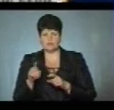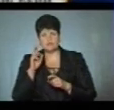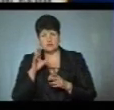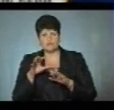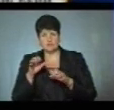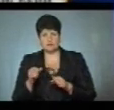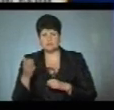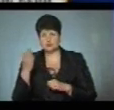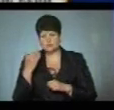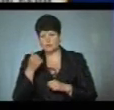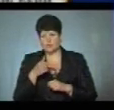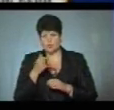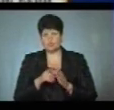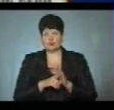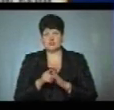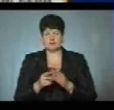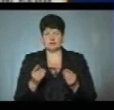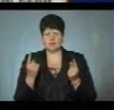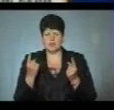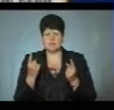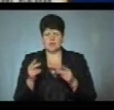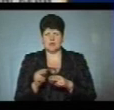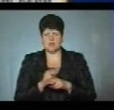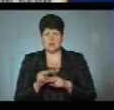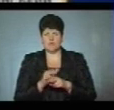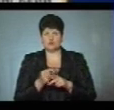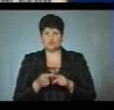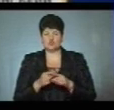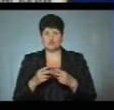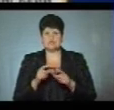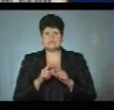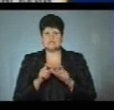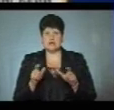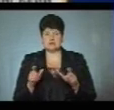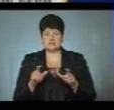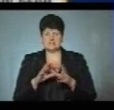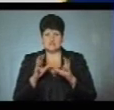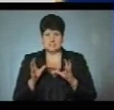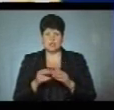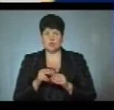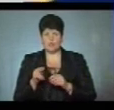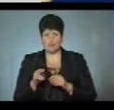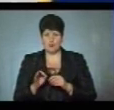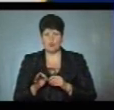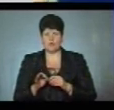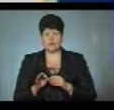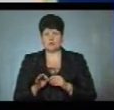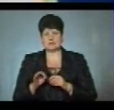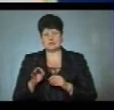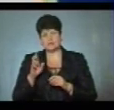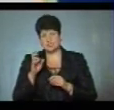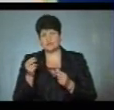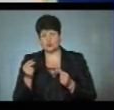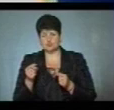власність, наприкінці минулого року розпочали капітальний ремонт даного оздоровчого закладу. І загалом по десь і державні кошти, і